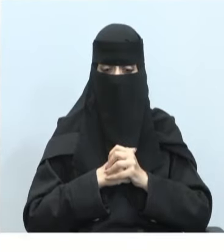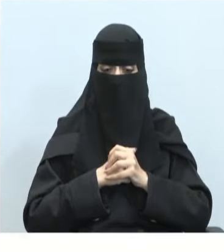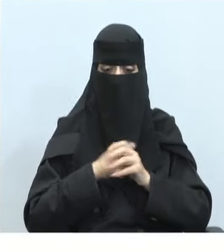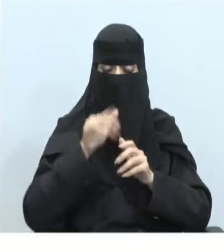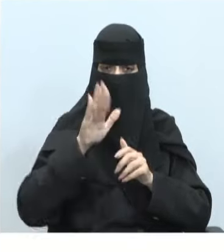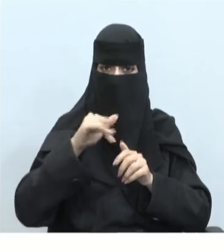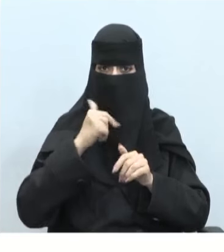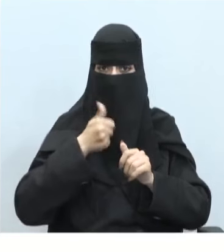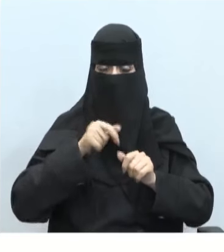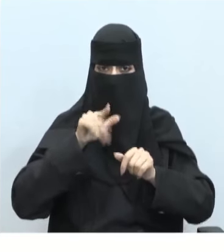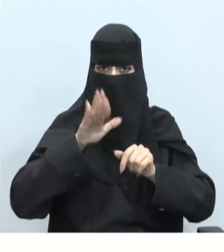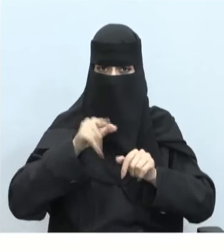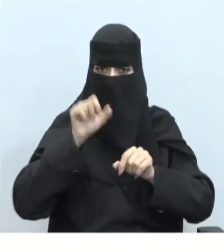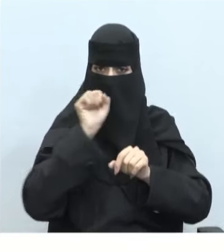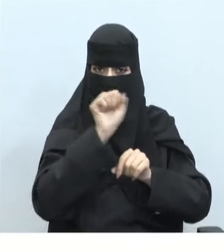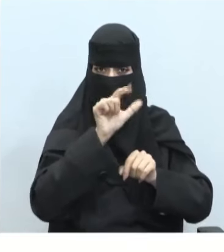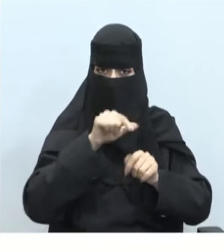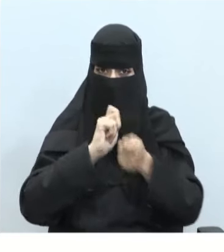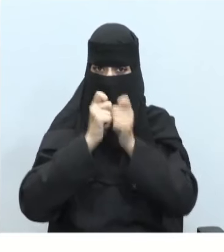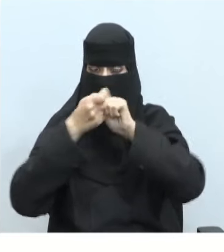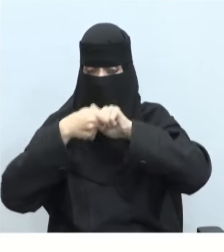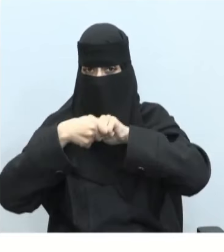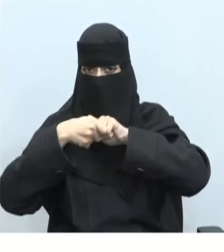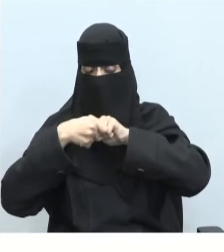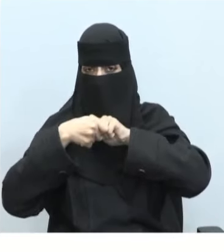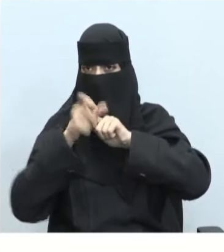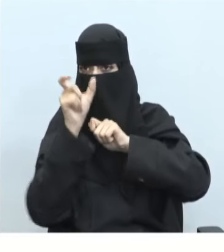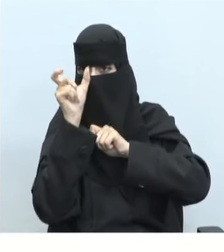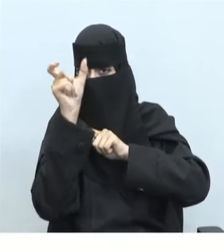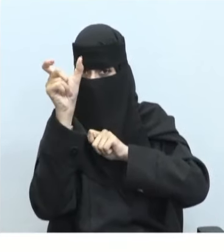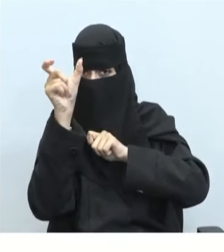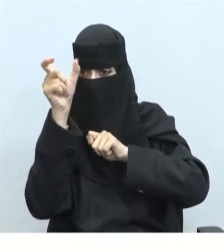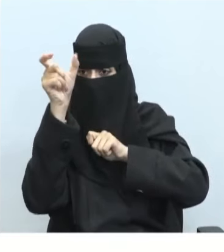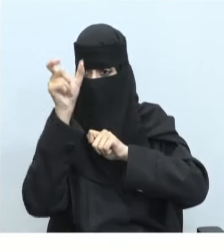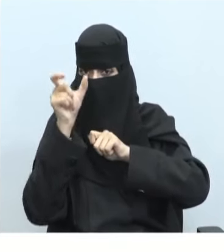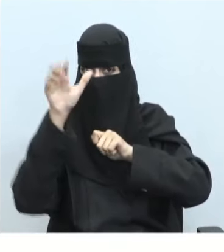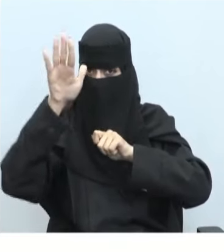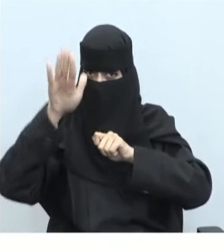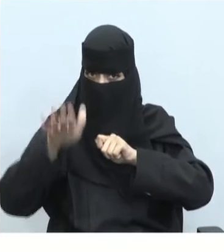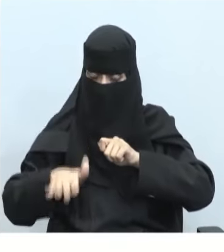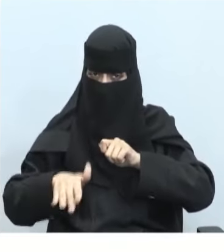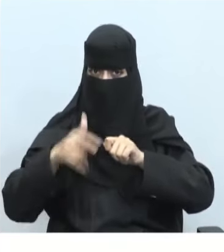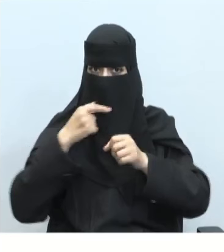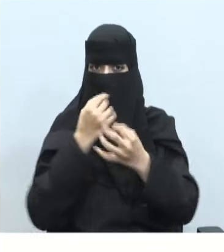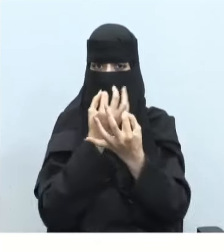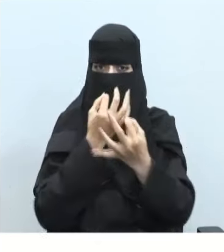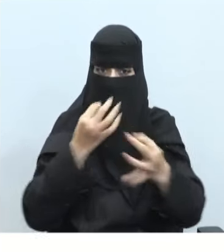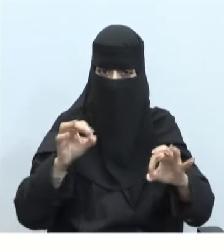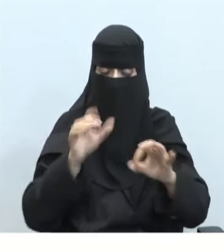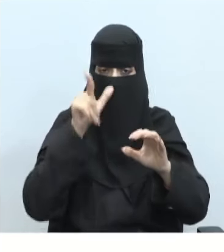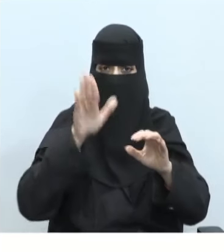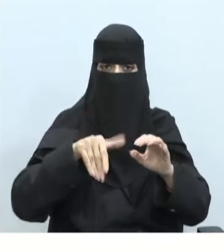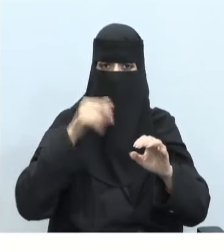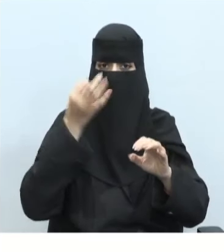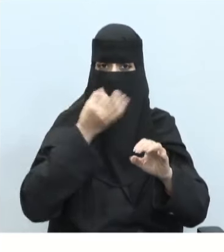قليل تعثر خاصيه استبدال استبدال الكل على الكلمه التي تريد تغييرها في